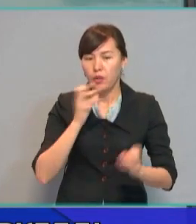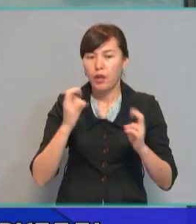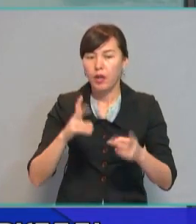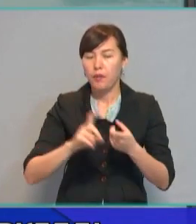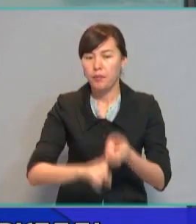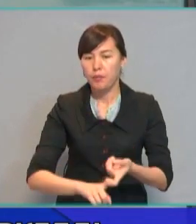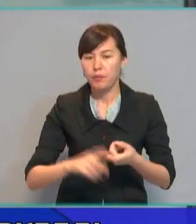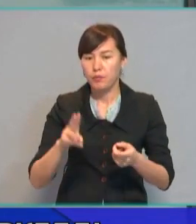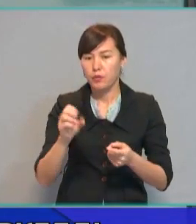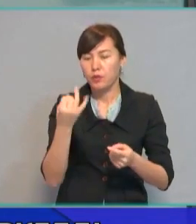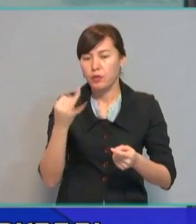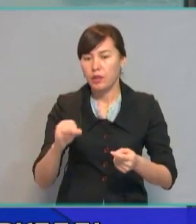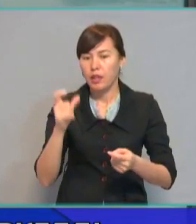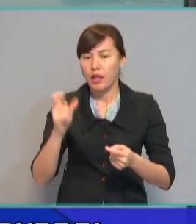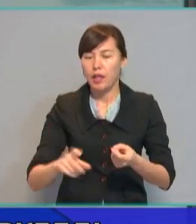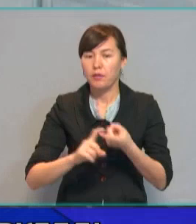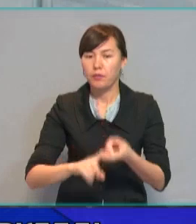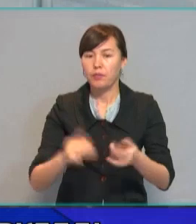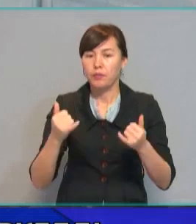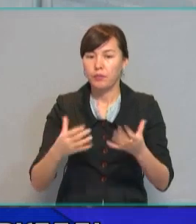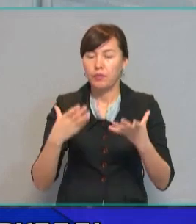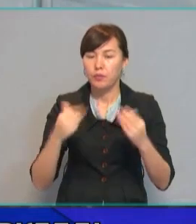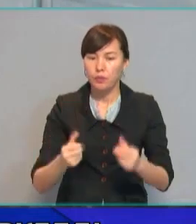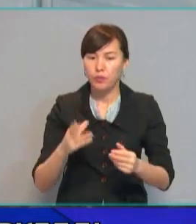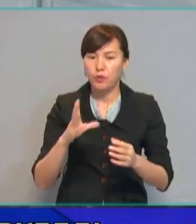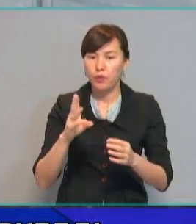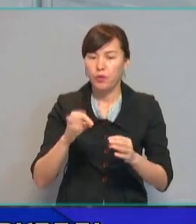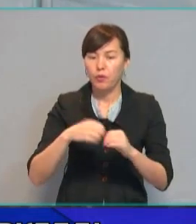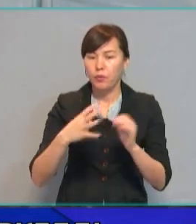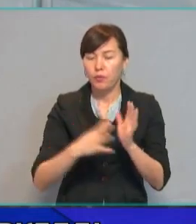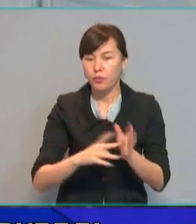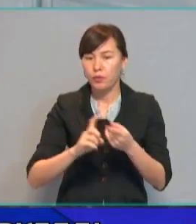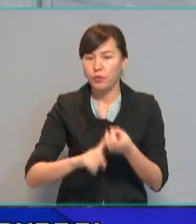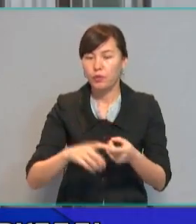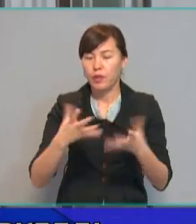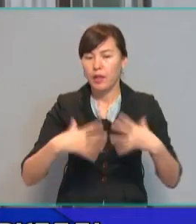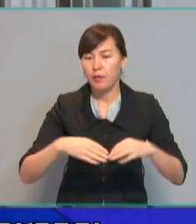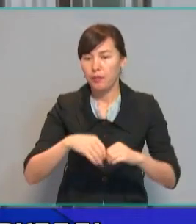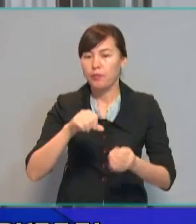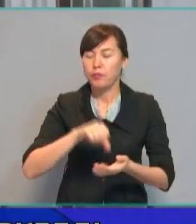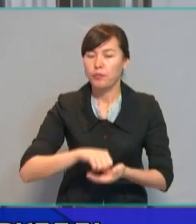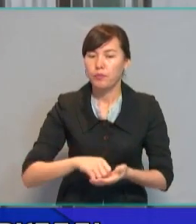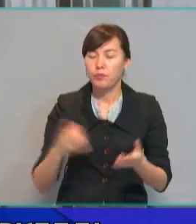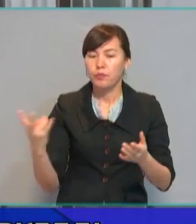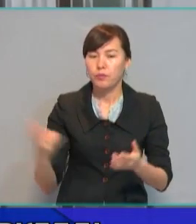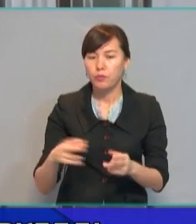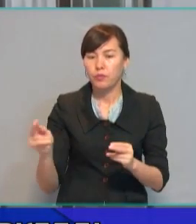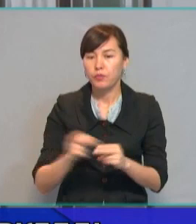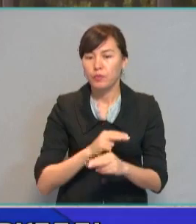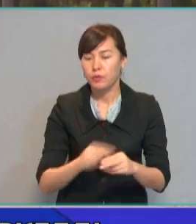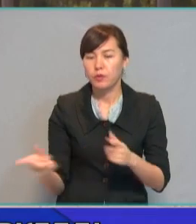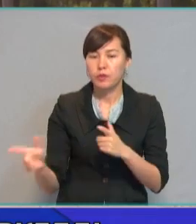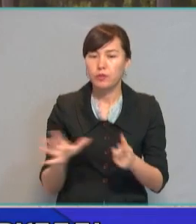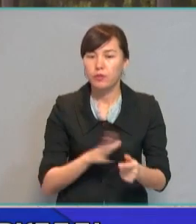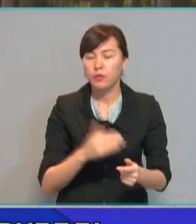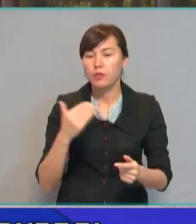қауіпті вирусты 7 айлық науқастан жұқтырған. Қазіргі таңда COVID-19 вирусын жұқтырған отбасы мүшелеріне қажетті ем-дом